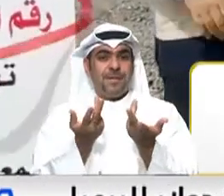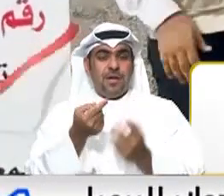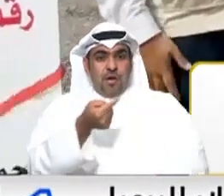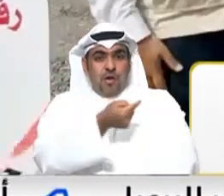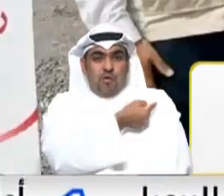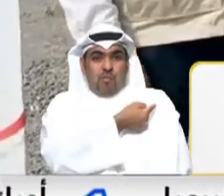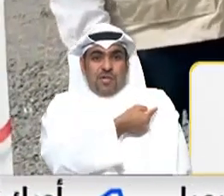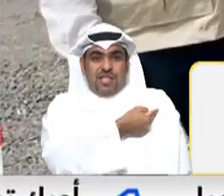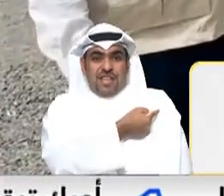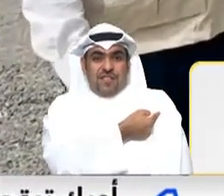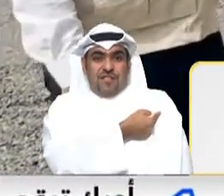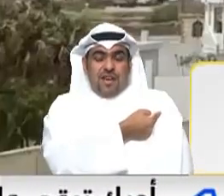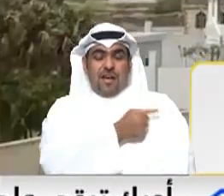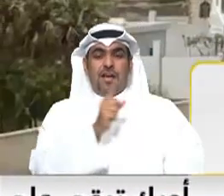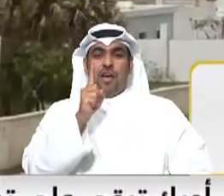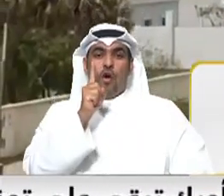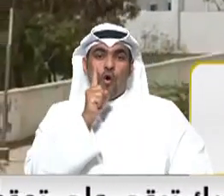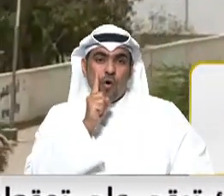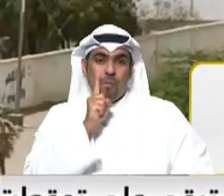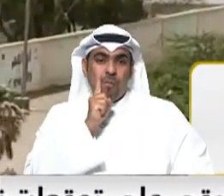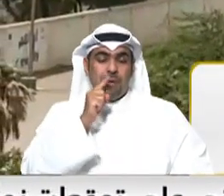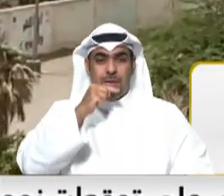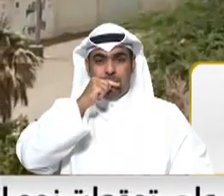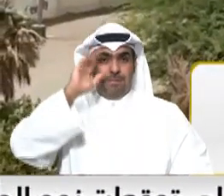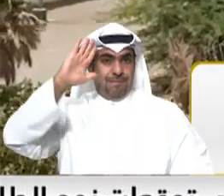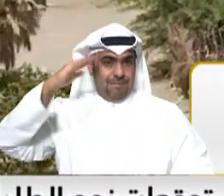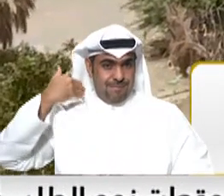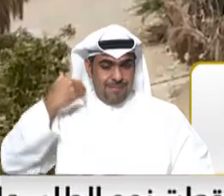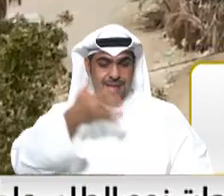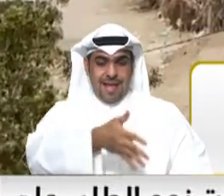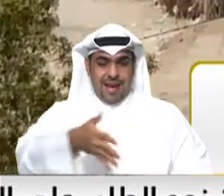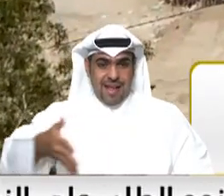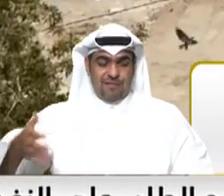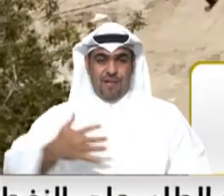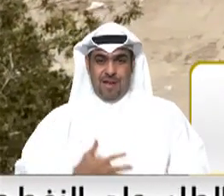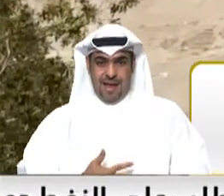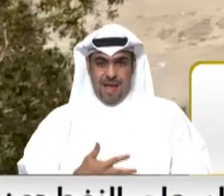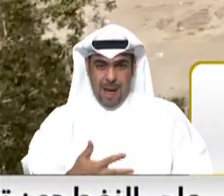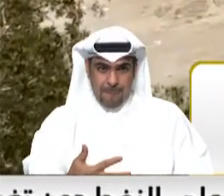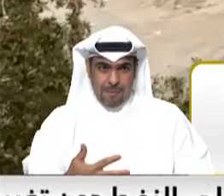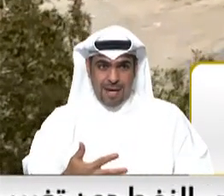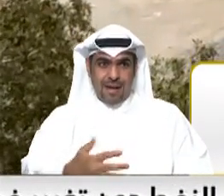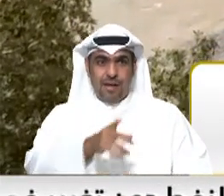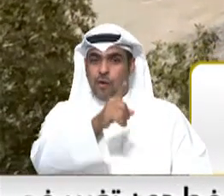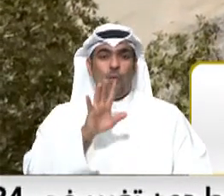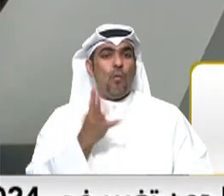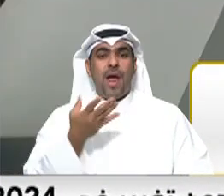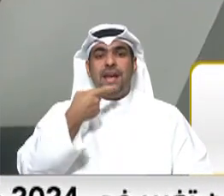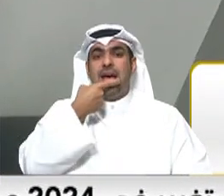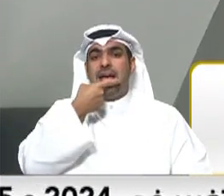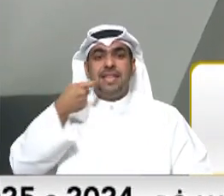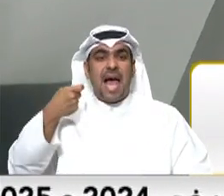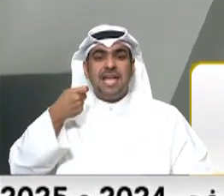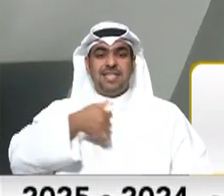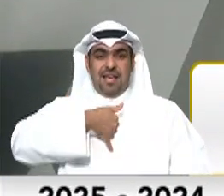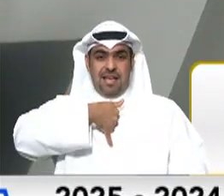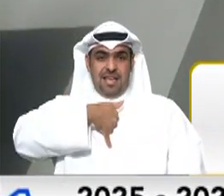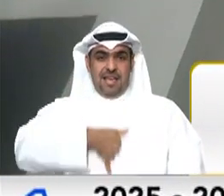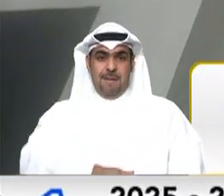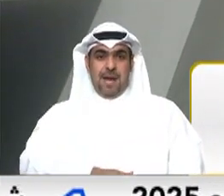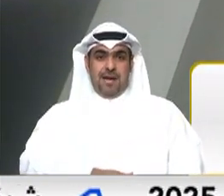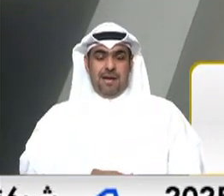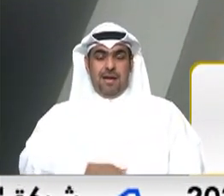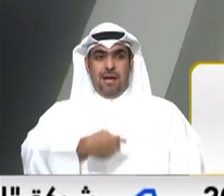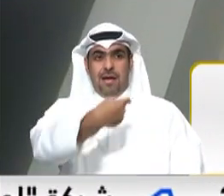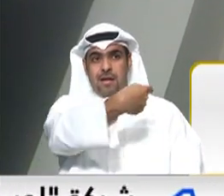الطبي للأم والطفل في مدينة المخا في الساحل الغربي في محافظة تعز، والذي يأتي بتمويل